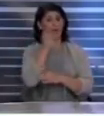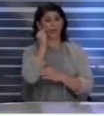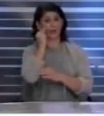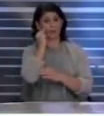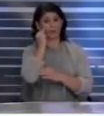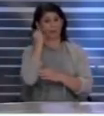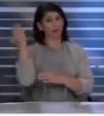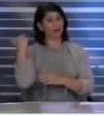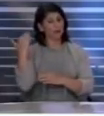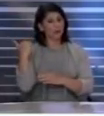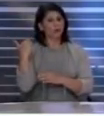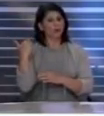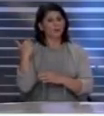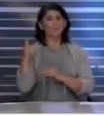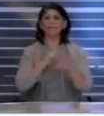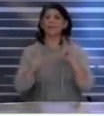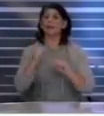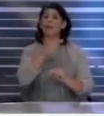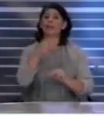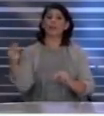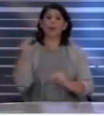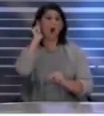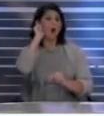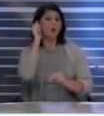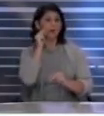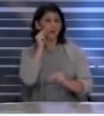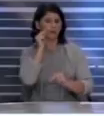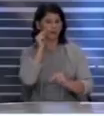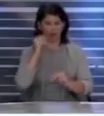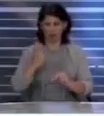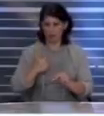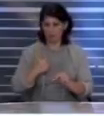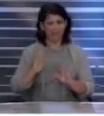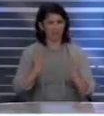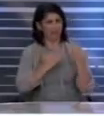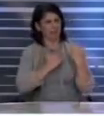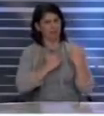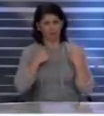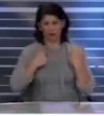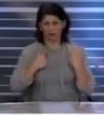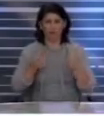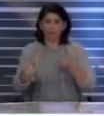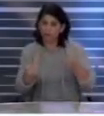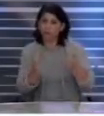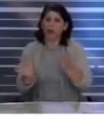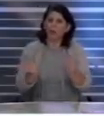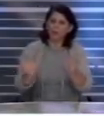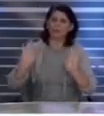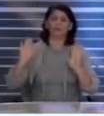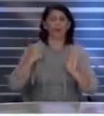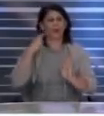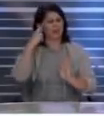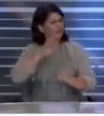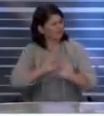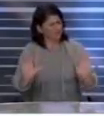ζήτημα του όνοματος της χώρας αυτής. Σε μένα δεν προσήκει να σας δώσω κάποια κατεύθυνση, ούτε καν ιδέες,